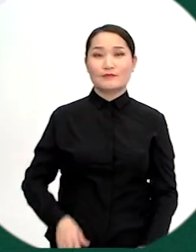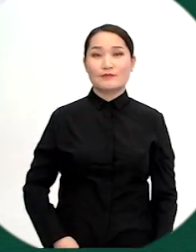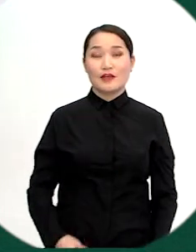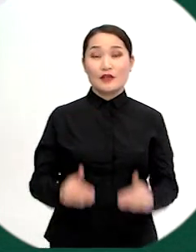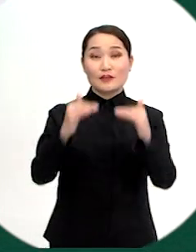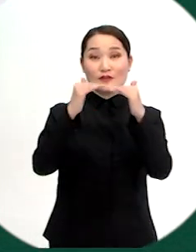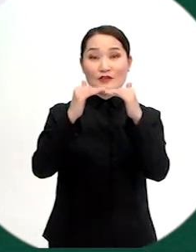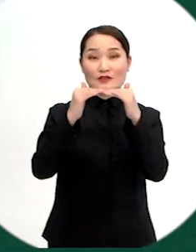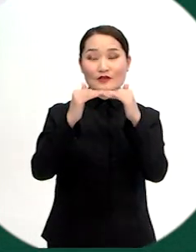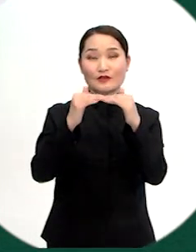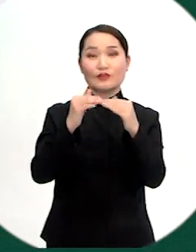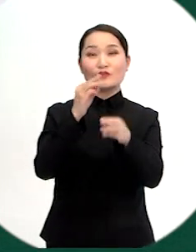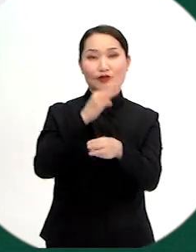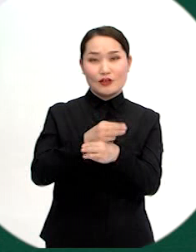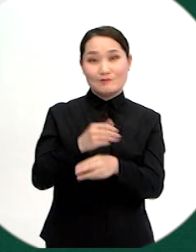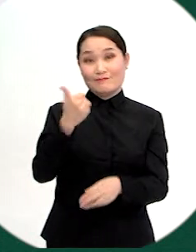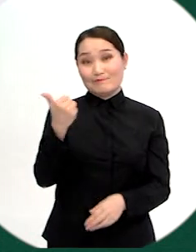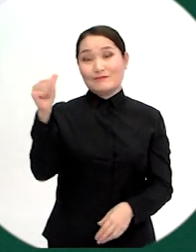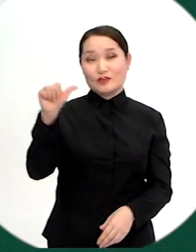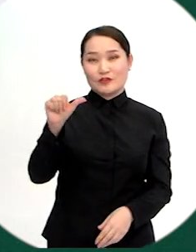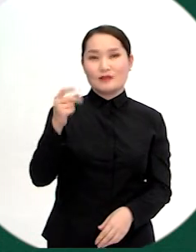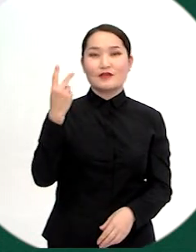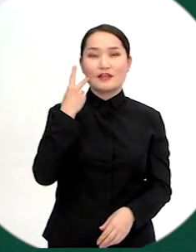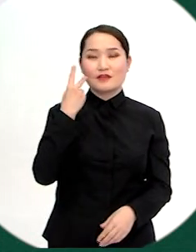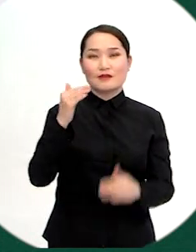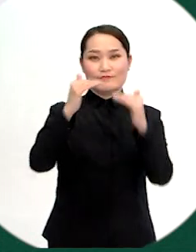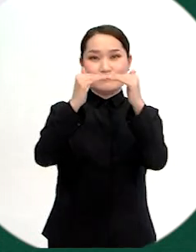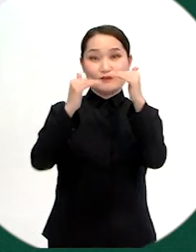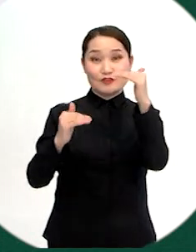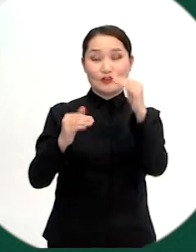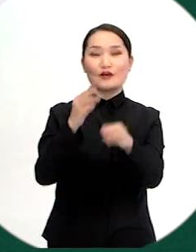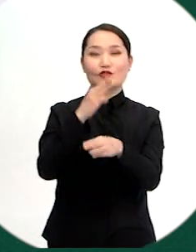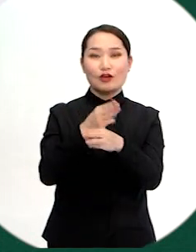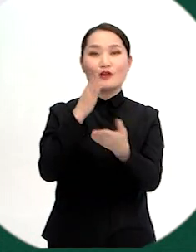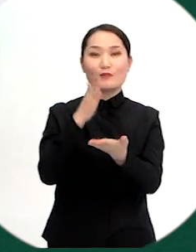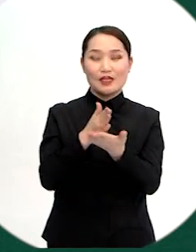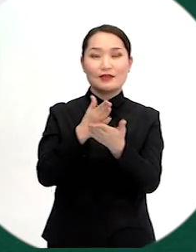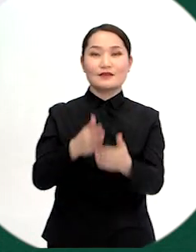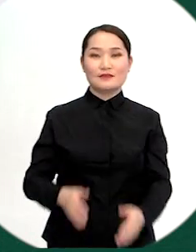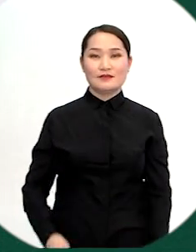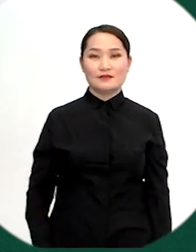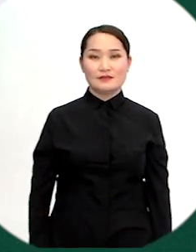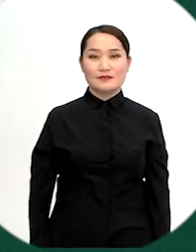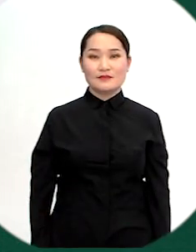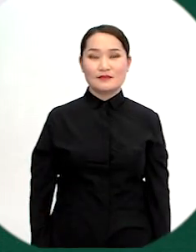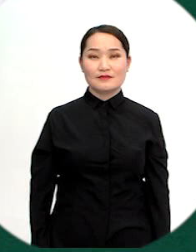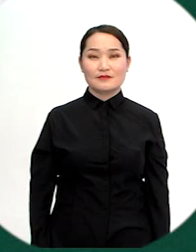Тэгвэл тэгш тооны хөрш тоонууд маань сондгой тоо байдаг юм байна.